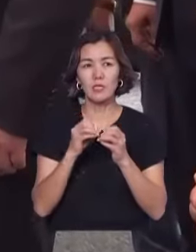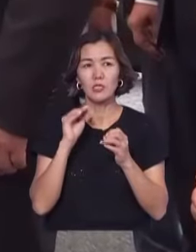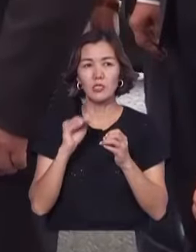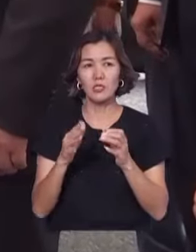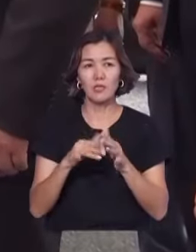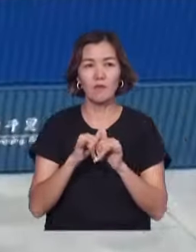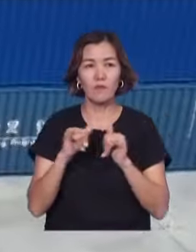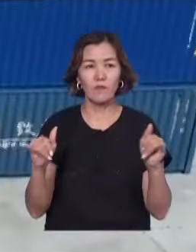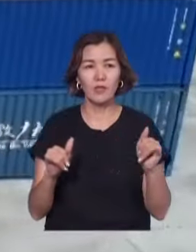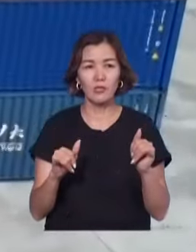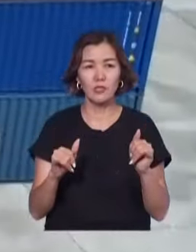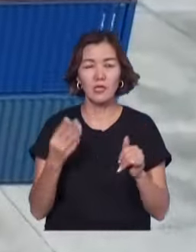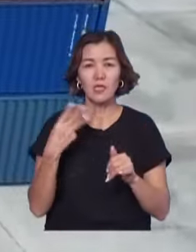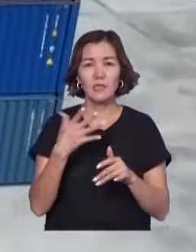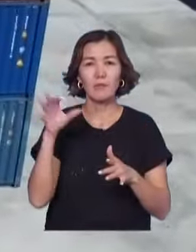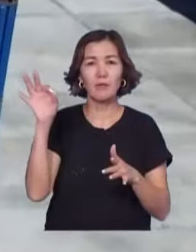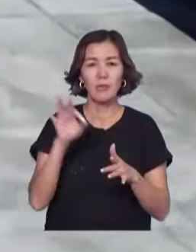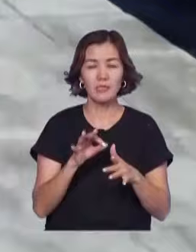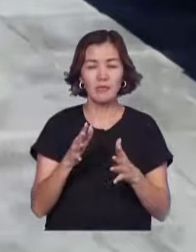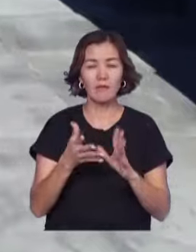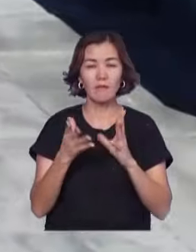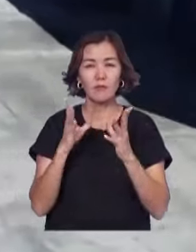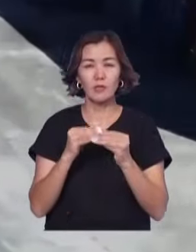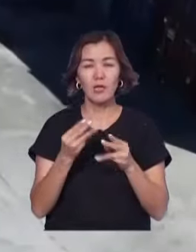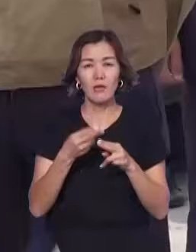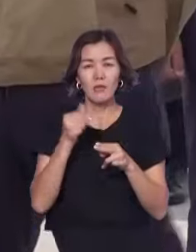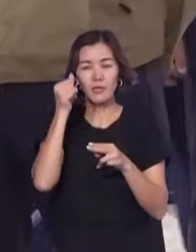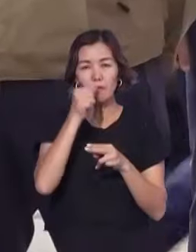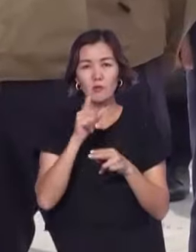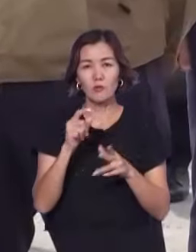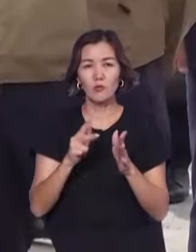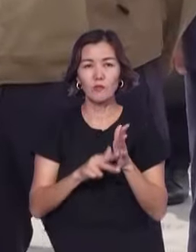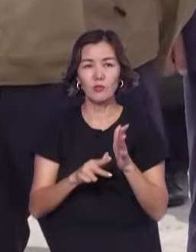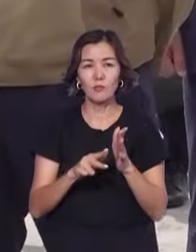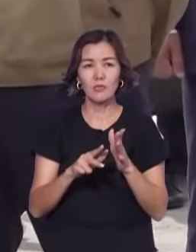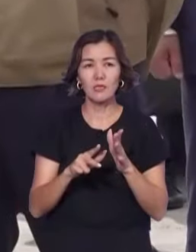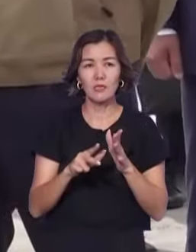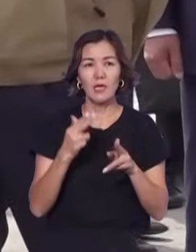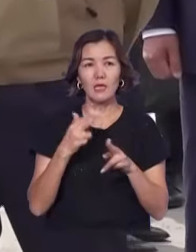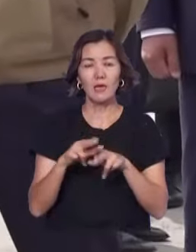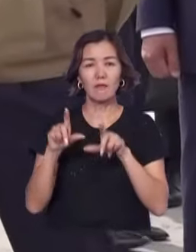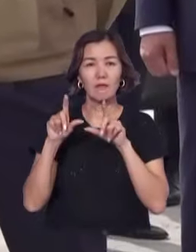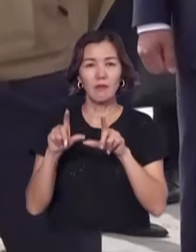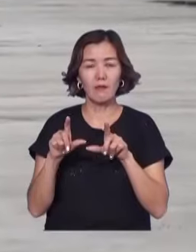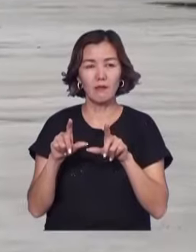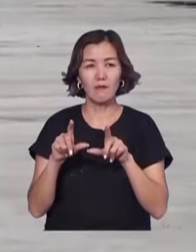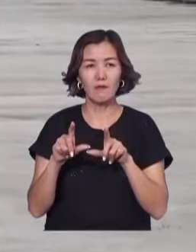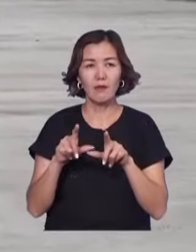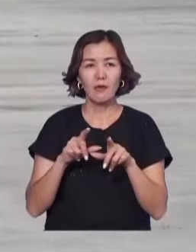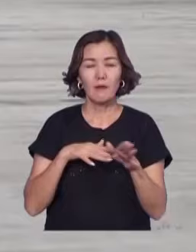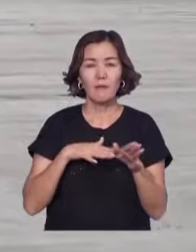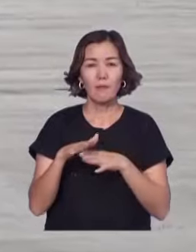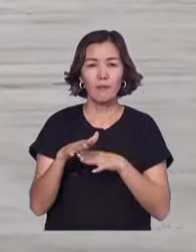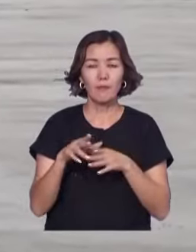что составляет рост на 35%. Прогноз на текущий год – 180 тысяч. Контейнеров. В планах реализация проекта